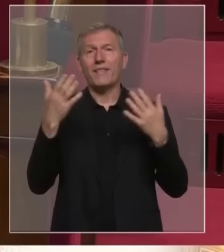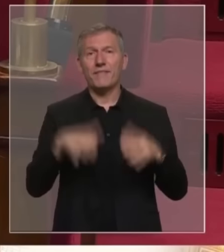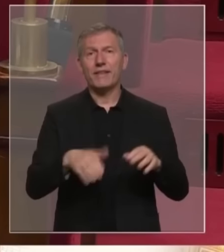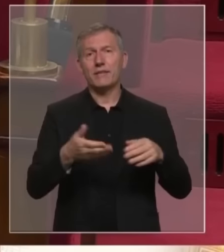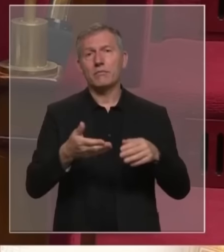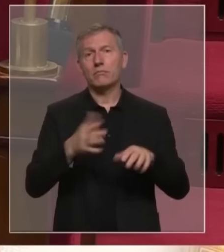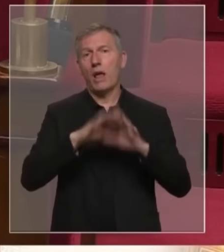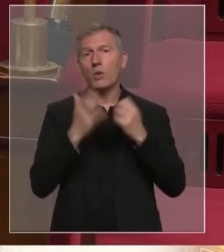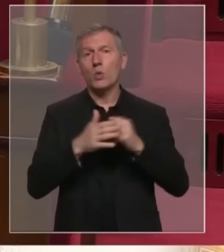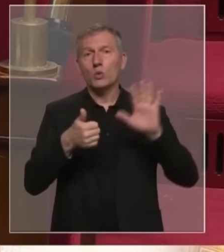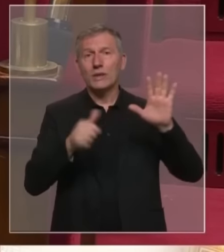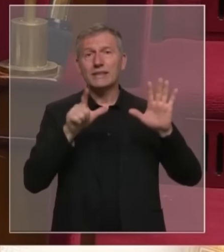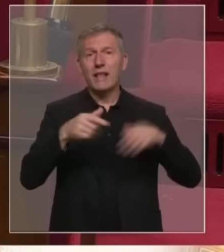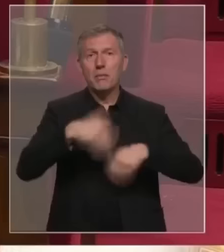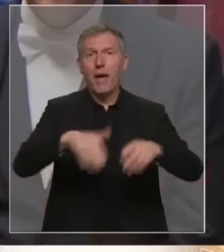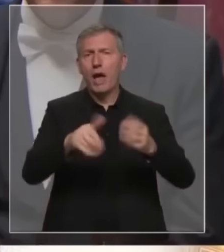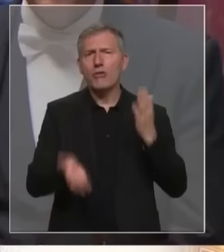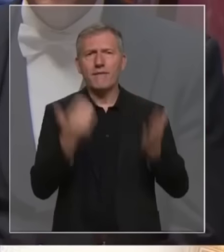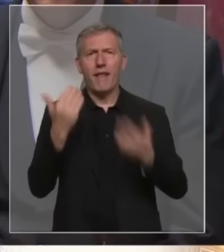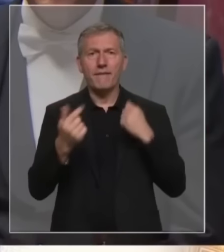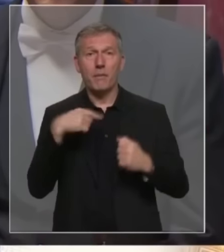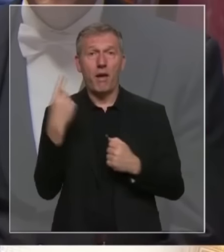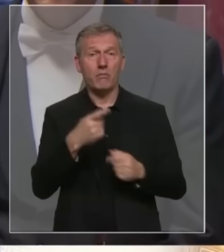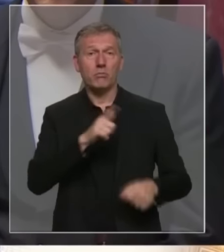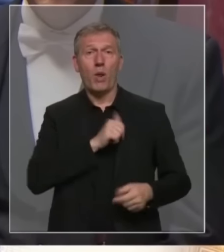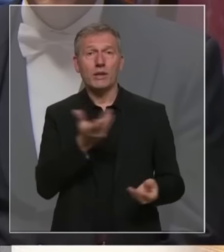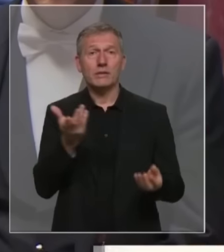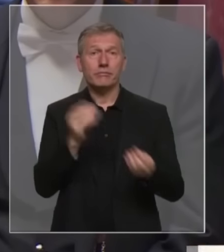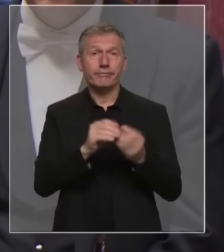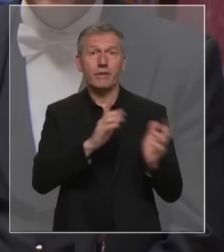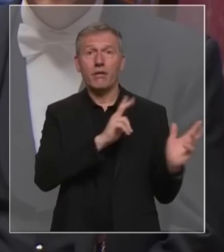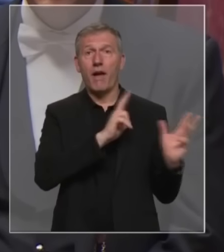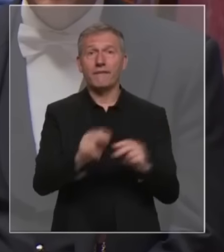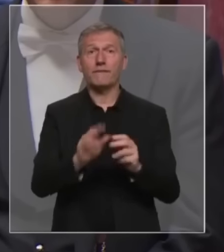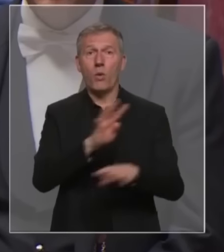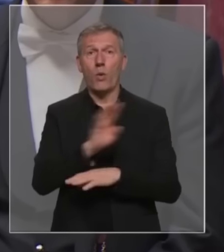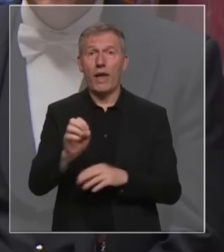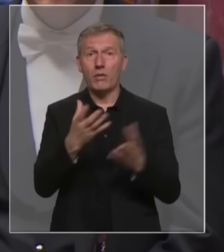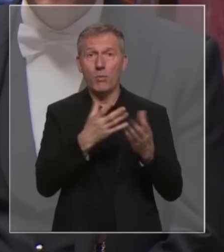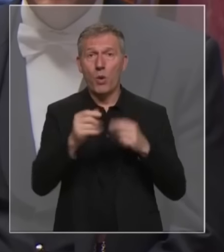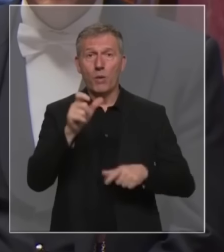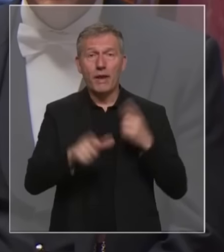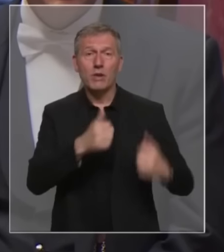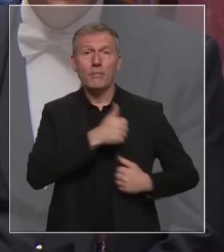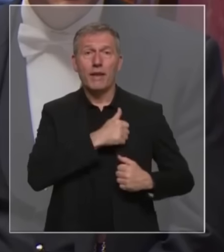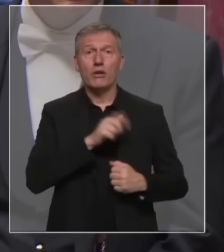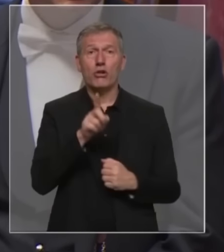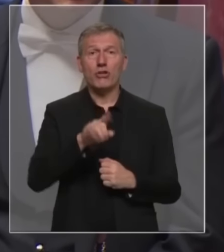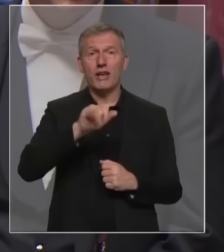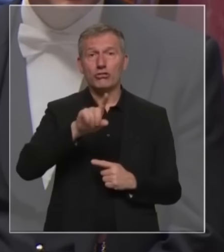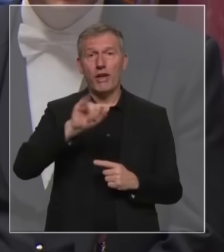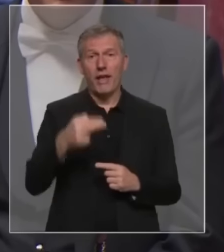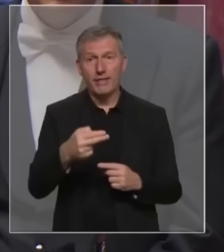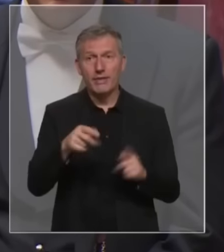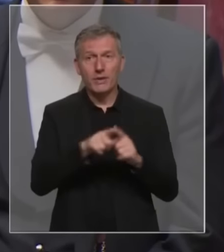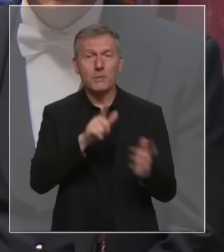67 barrages grâce aux forces de l'ordre supplémentaire arrivé ce weekend dont de nombreux militaires du GN jivent